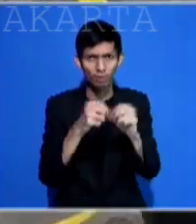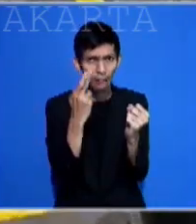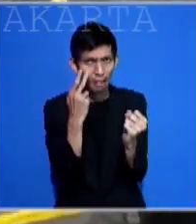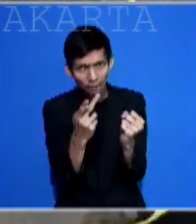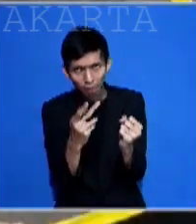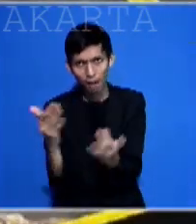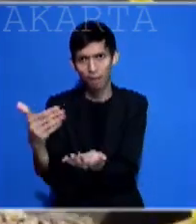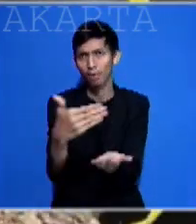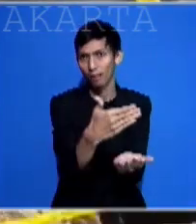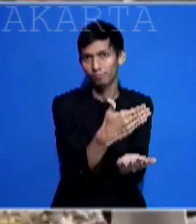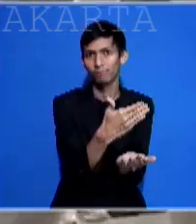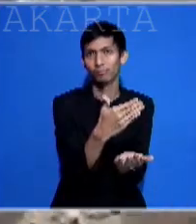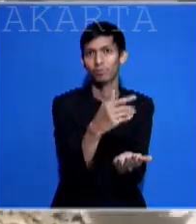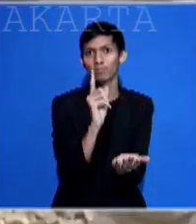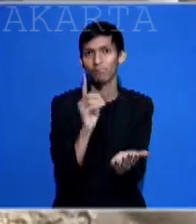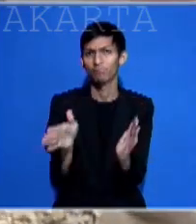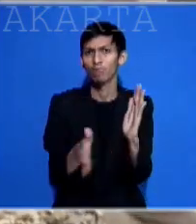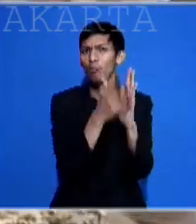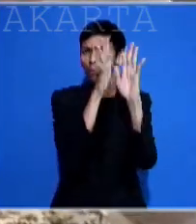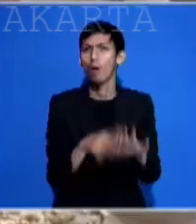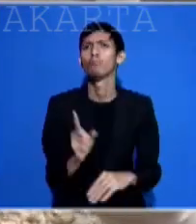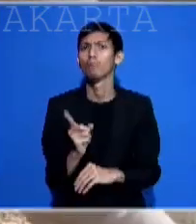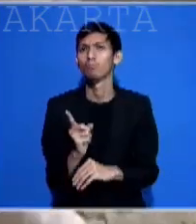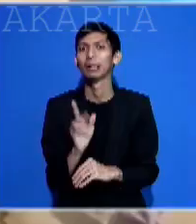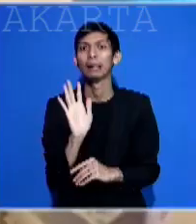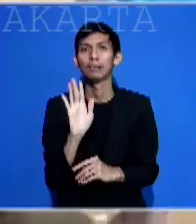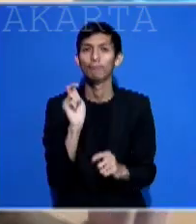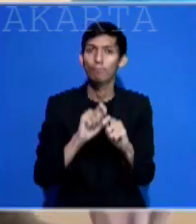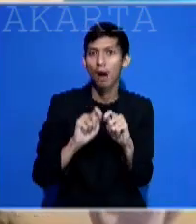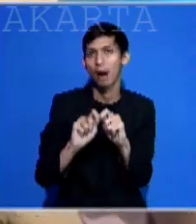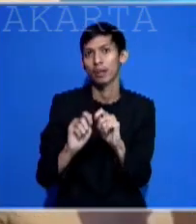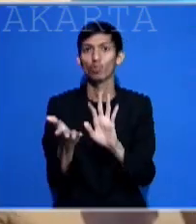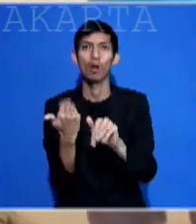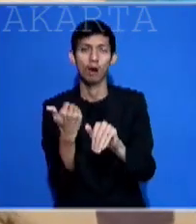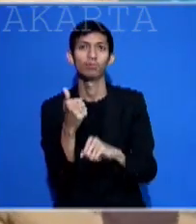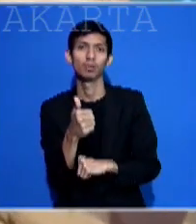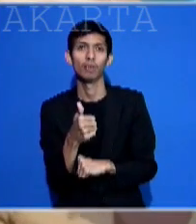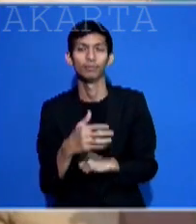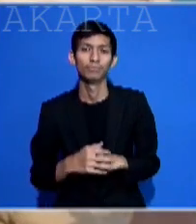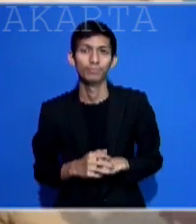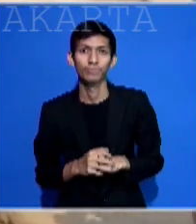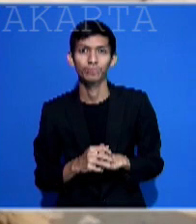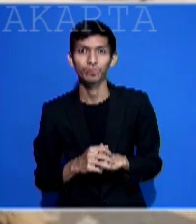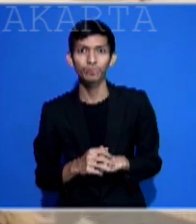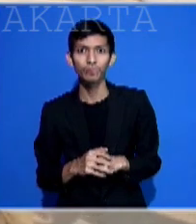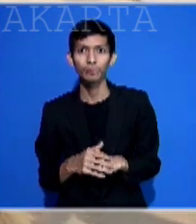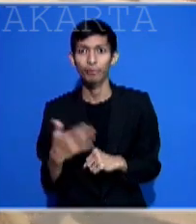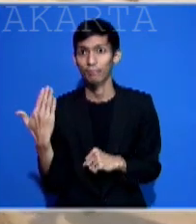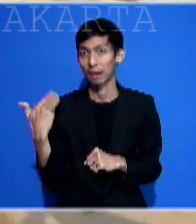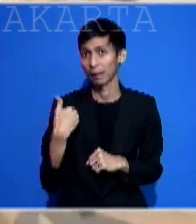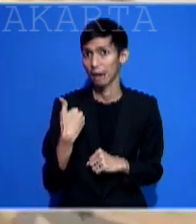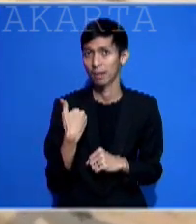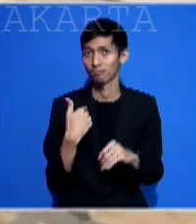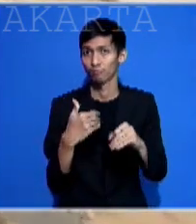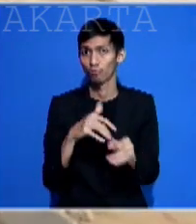diakibatkan ambrolnya tanggul untuk kemudian dilakukan perbaikan. Ini karena jagoan kemarin ada gempa bumi,